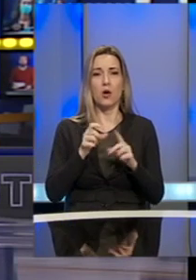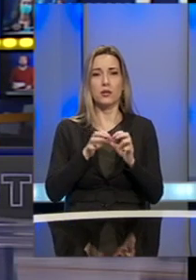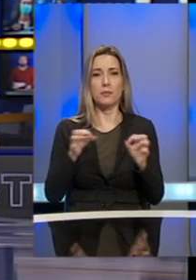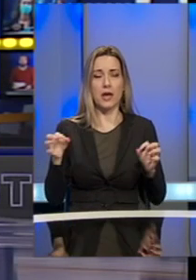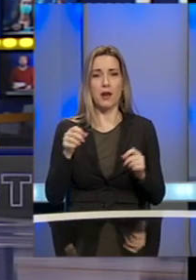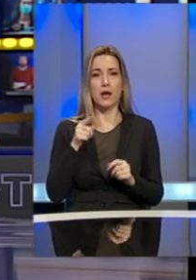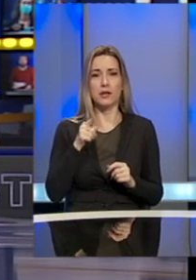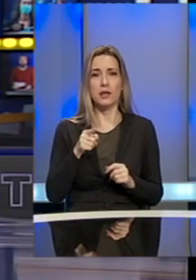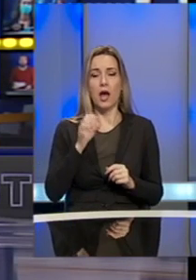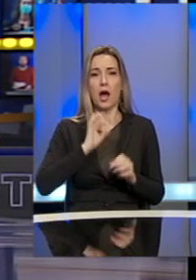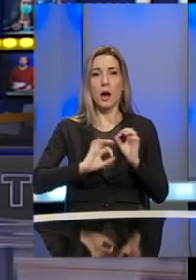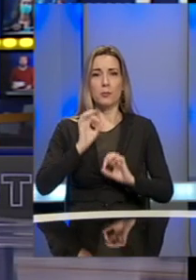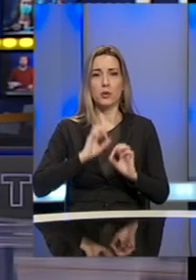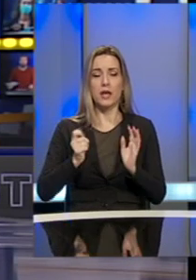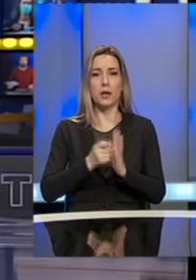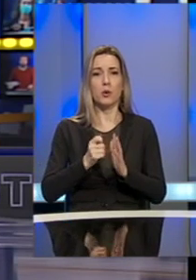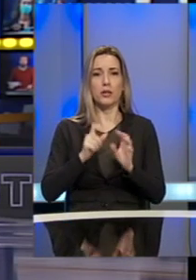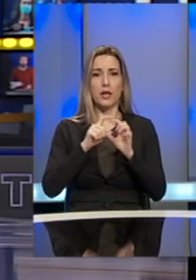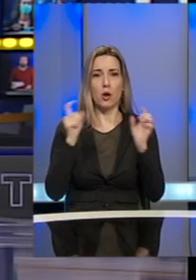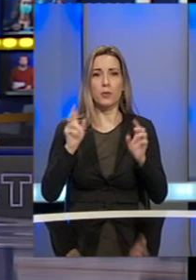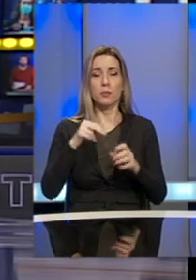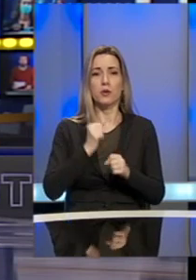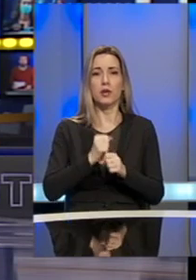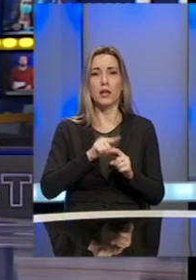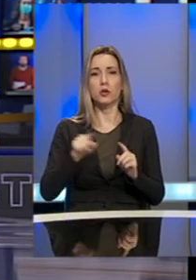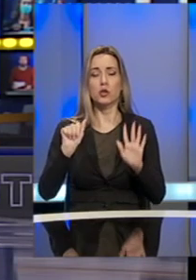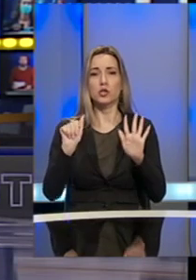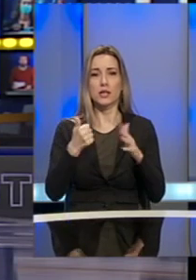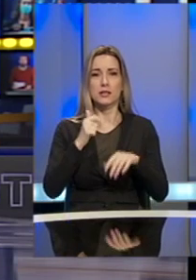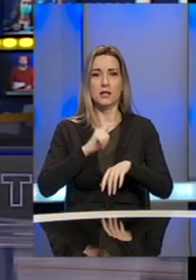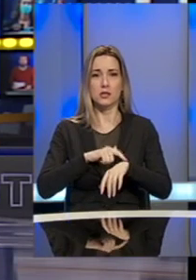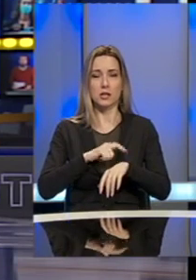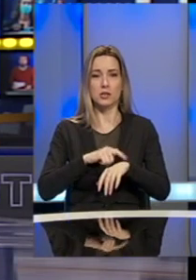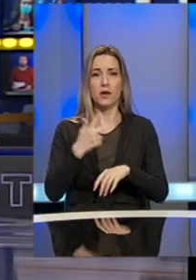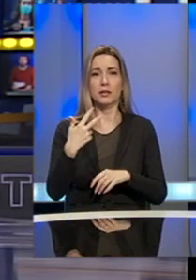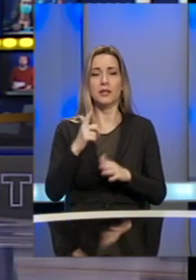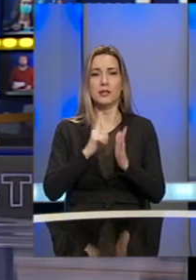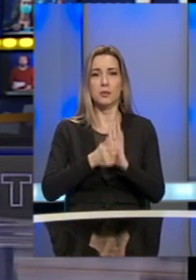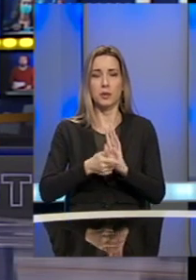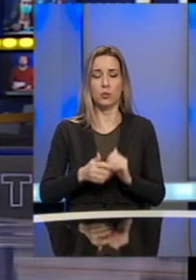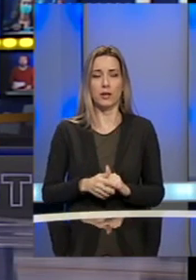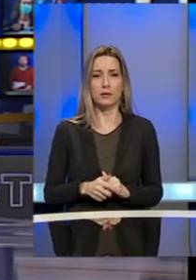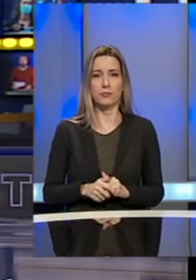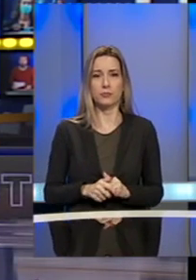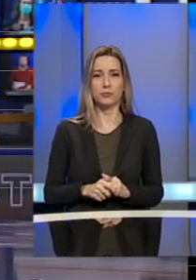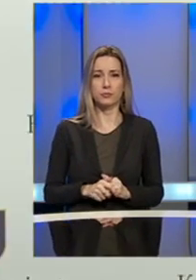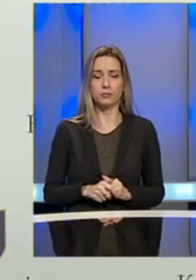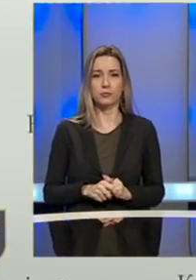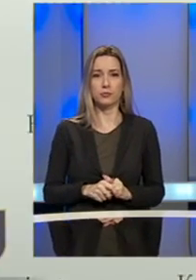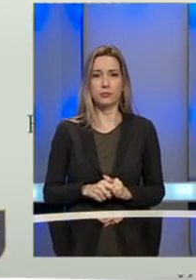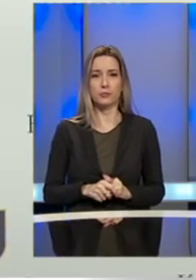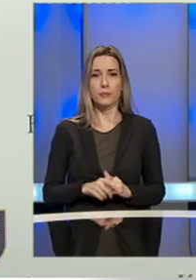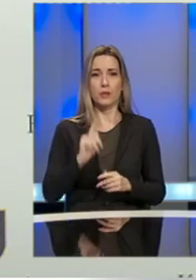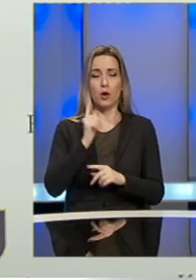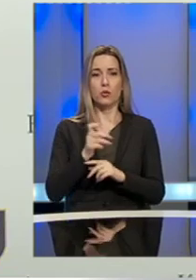i ta da apoteke i prodajni objekti smiju raditi do 16 časova i 30 minuta. Odluke